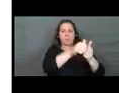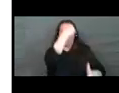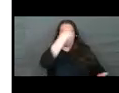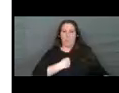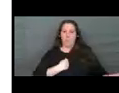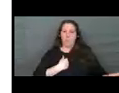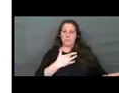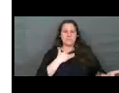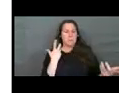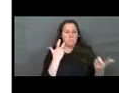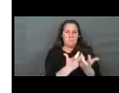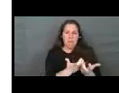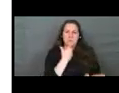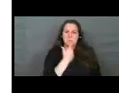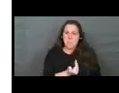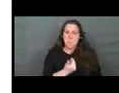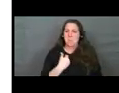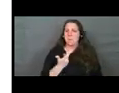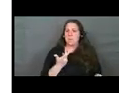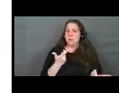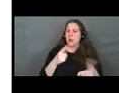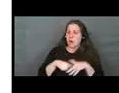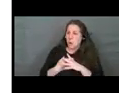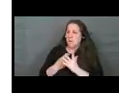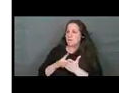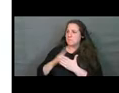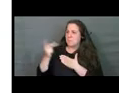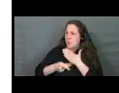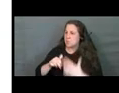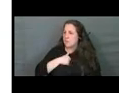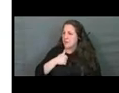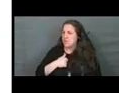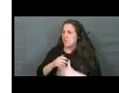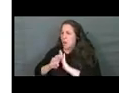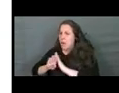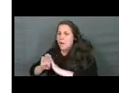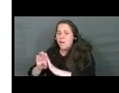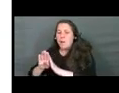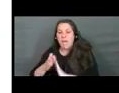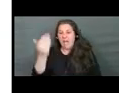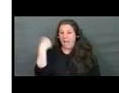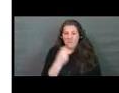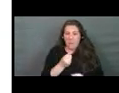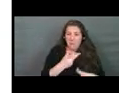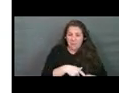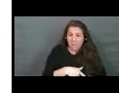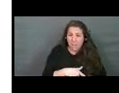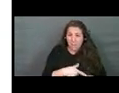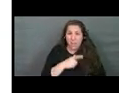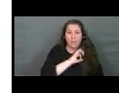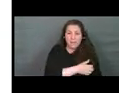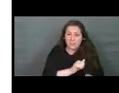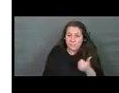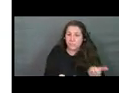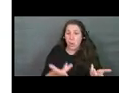Puis il a commencé à développer des projets personnels. Il n'avait pas le temps avant d'en avoir. C'est super avantageux pour ça. De façon générale, le fait de travailler à la